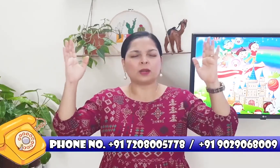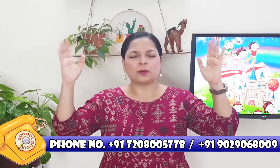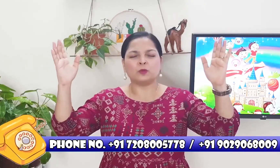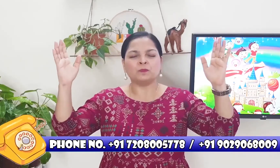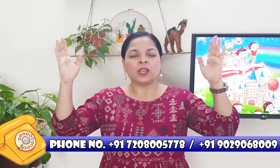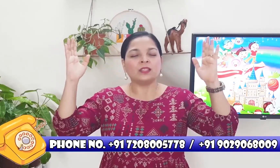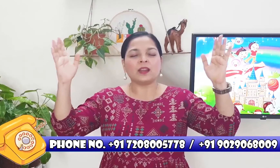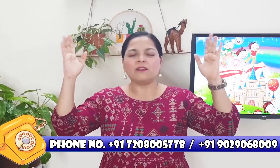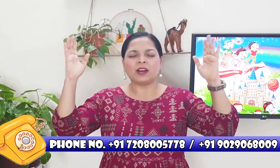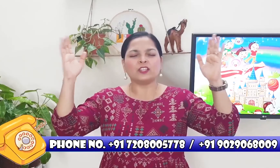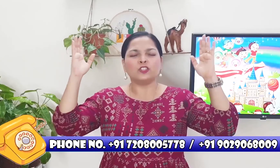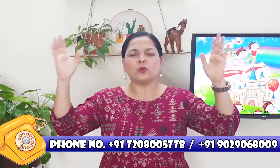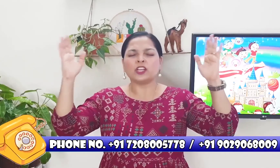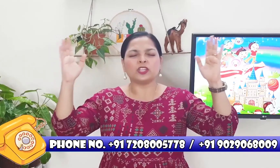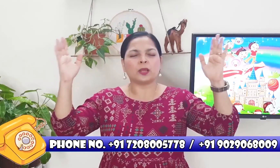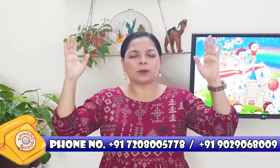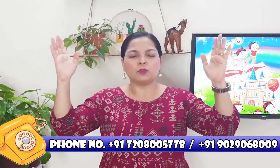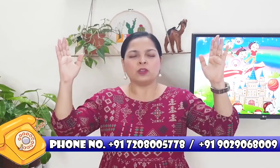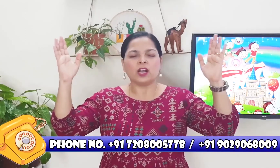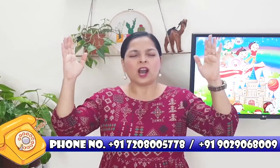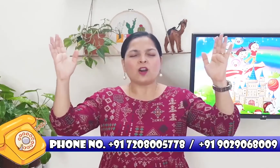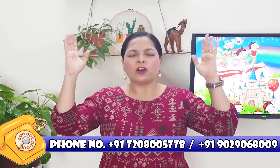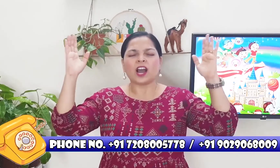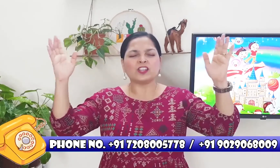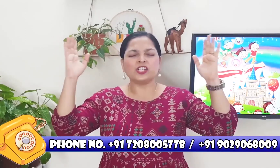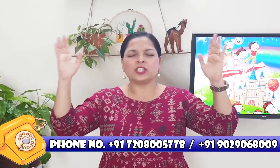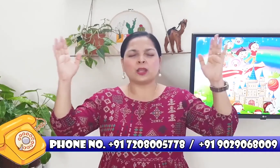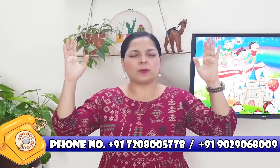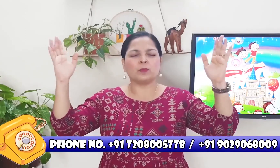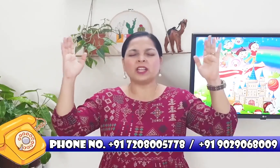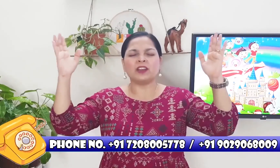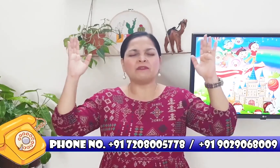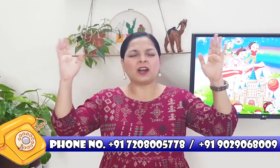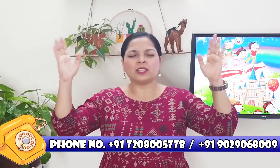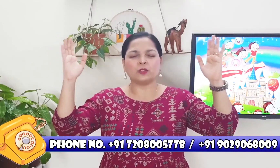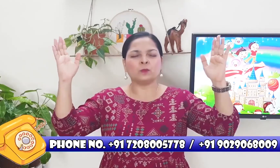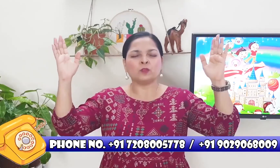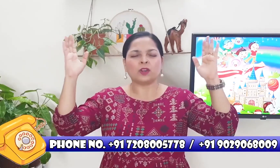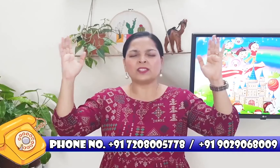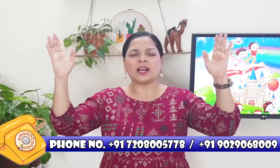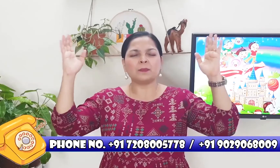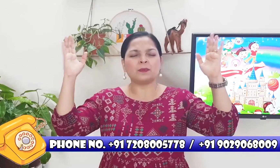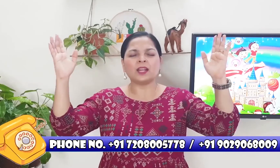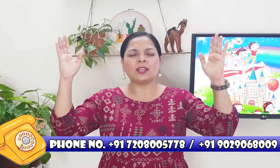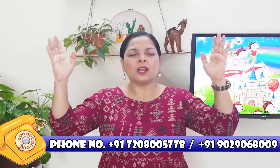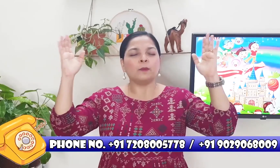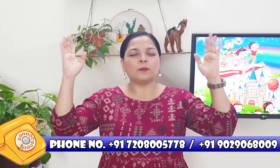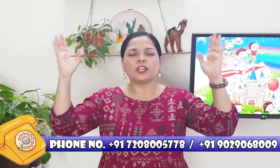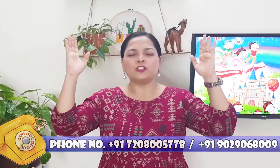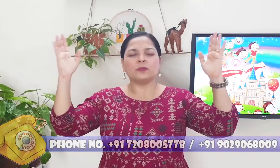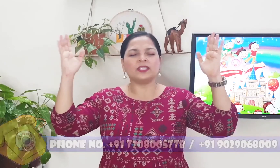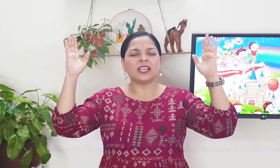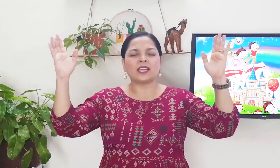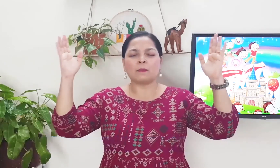के द्वारा। प्रभु धन्यवाद, ये सुरक्षित है प्रभु। हाँ, और आशीषित है प्रभु। मैं धन्यवाद देती हूँ। इस सारी प्रार्थना